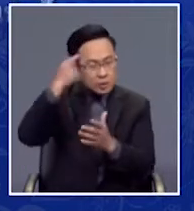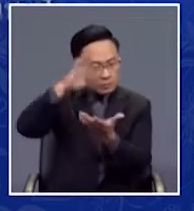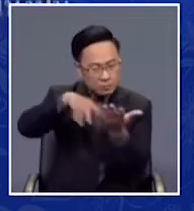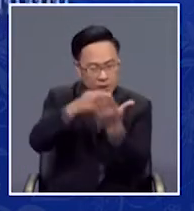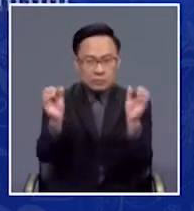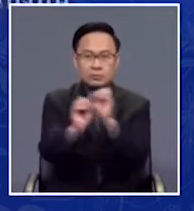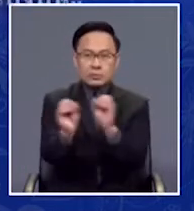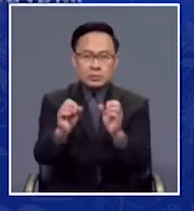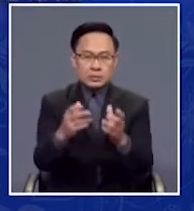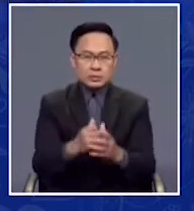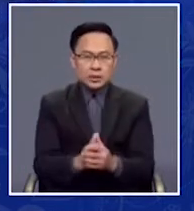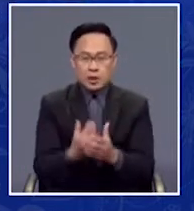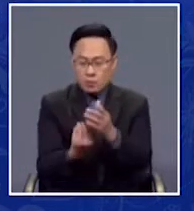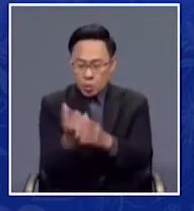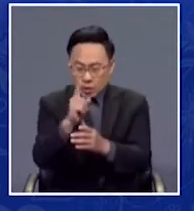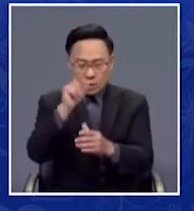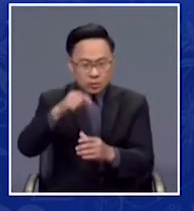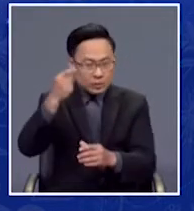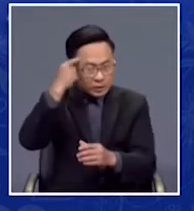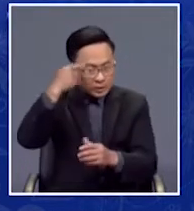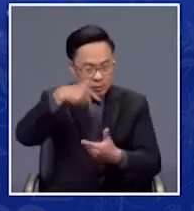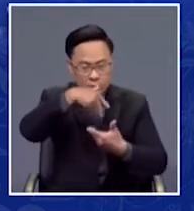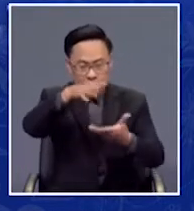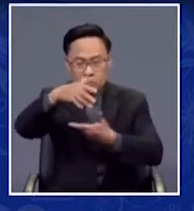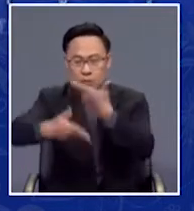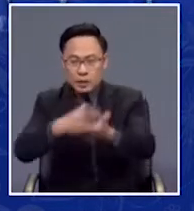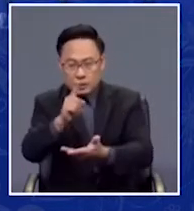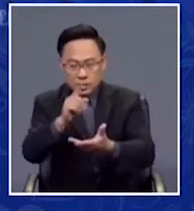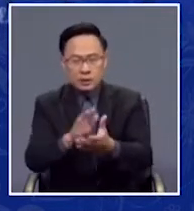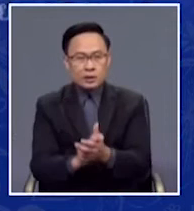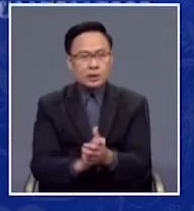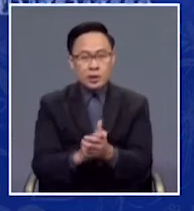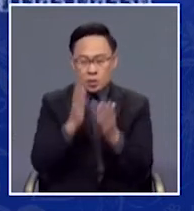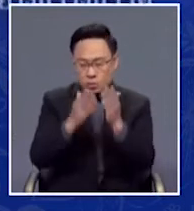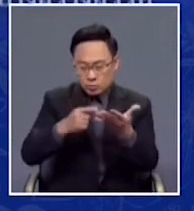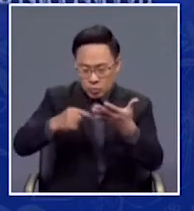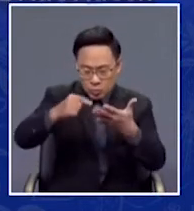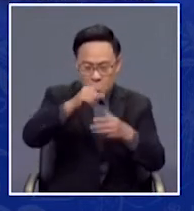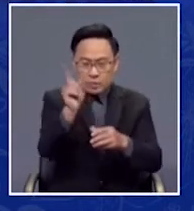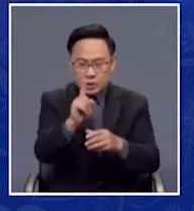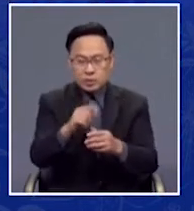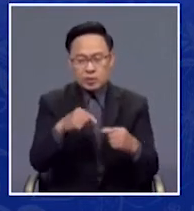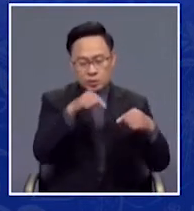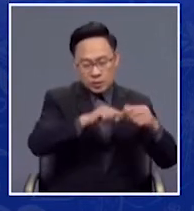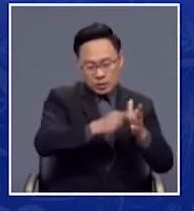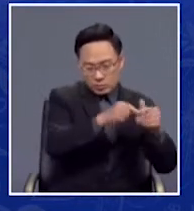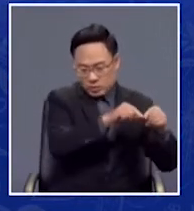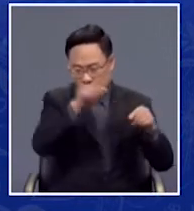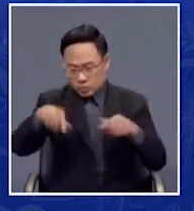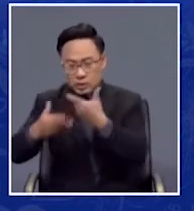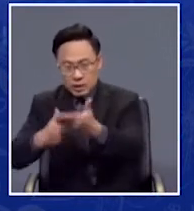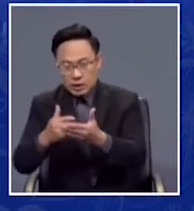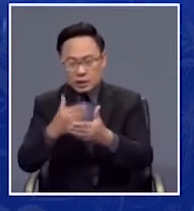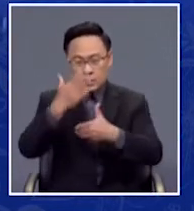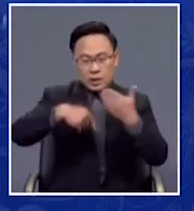สนทุกข์ใจปลูกอะไรต้องถามหาว่าใครซื้อผ่านกี่มือถึงคนซื้อจากคนขายขายต่างชาติ